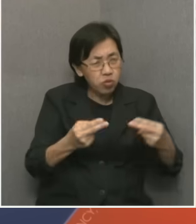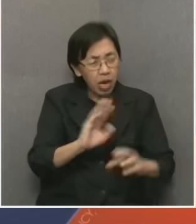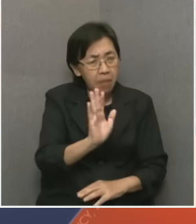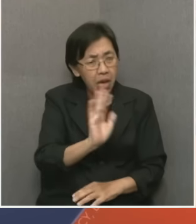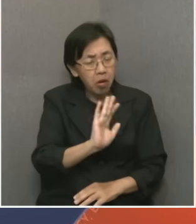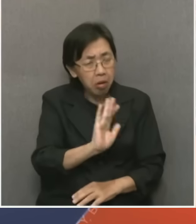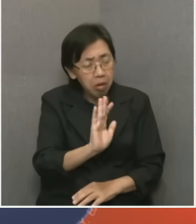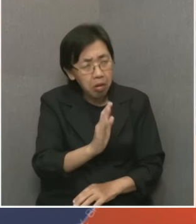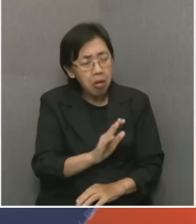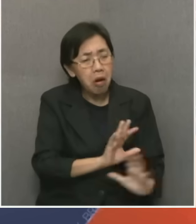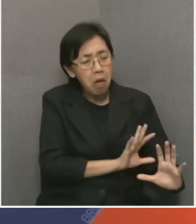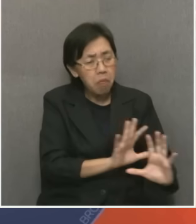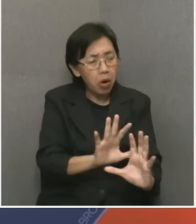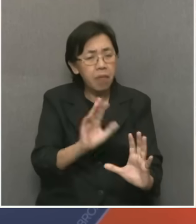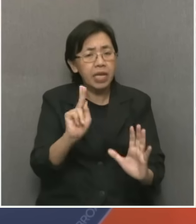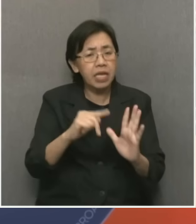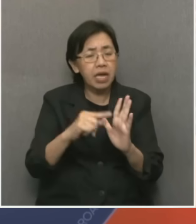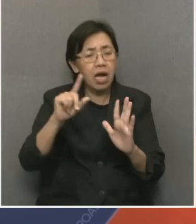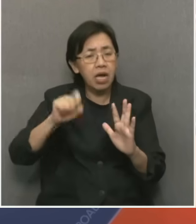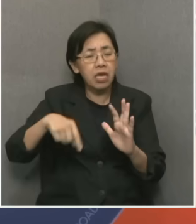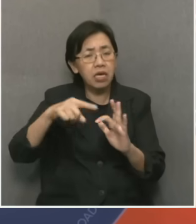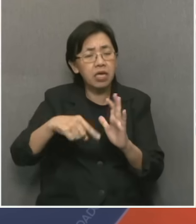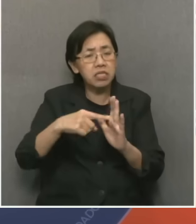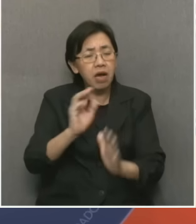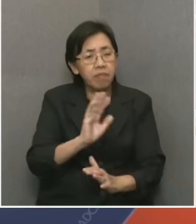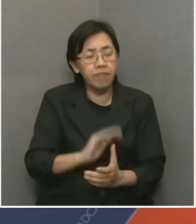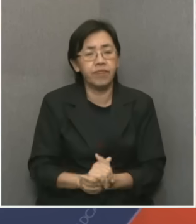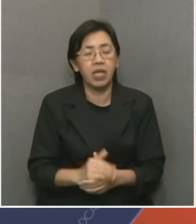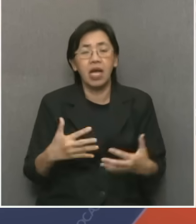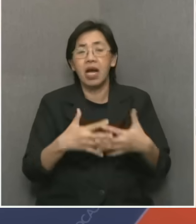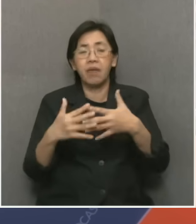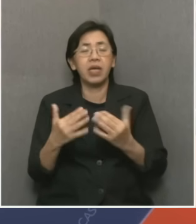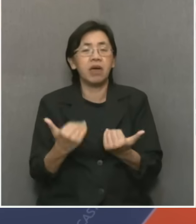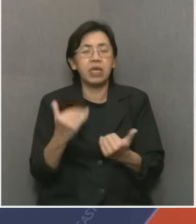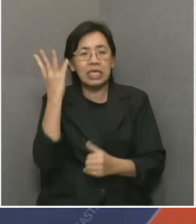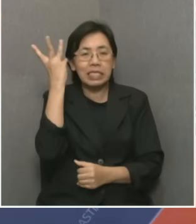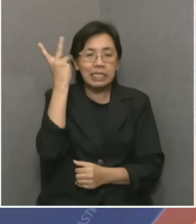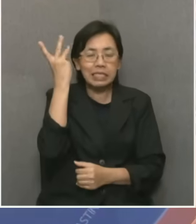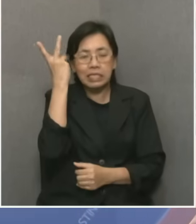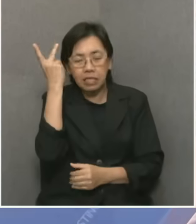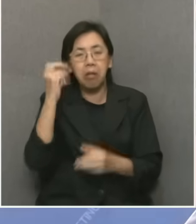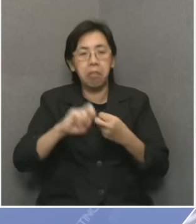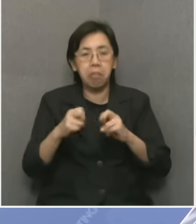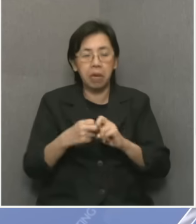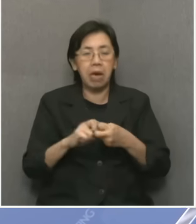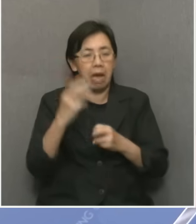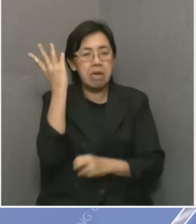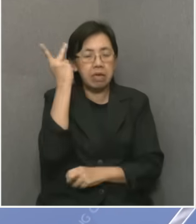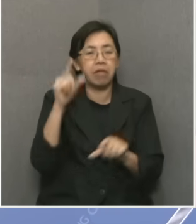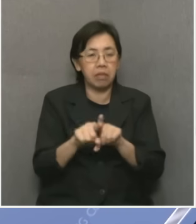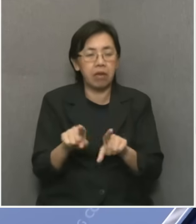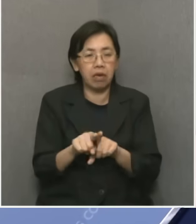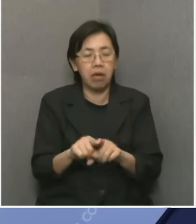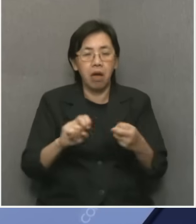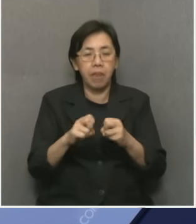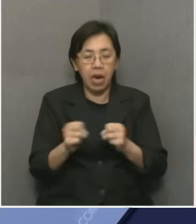ไม่ให้บุกถล่มเข้าไปในกาซานะครับแต่ว่าผมคิดว่าสหรัฐอเมริกาเองวันนี้เนี่ยก็กังวลกับสถานการณ์ที่เกิดขึ้นว่ามันจะลุกล